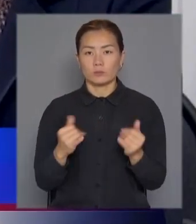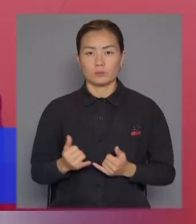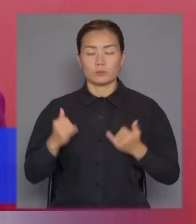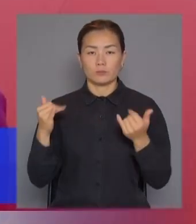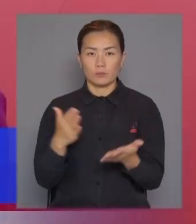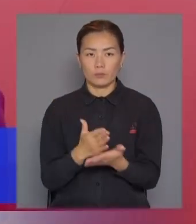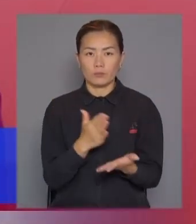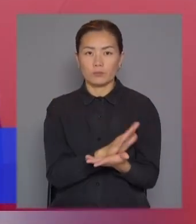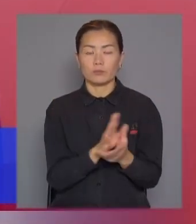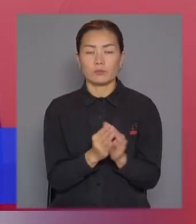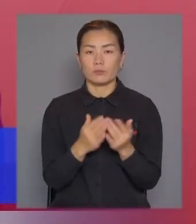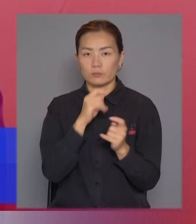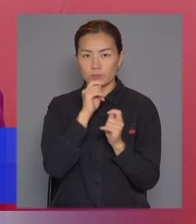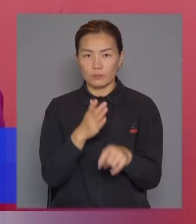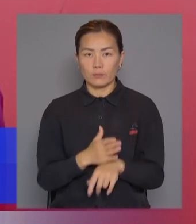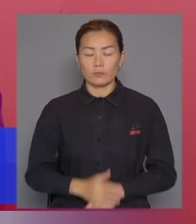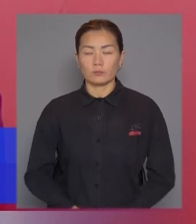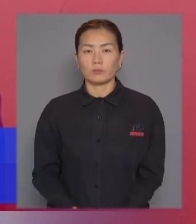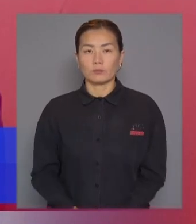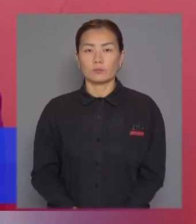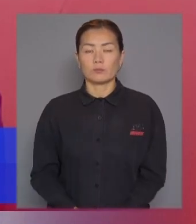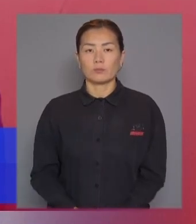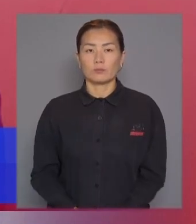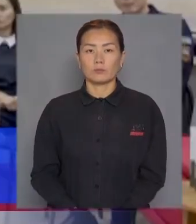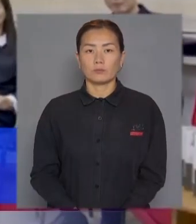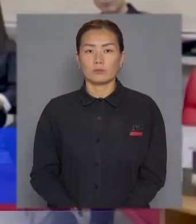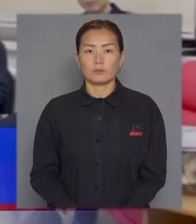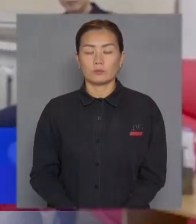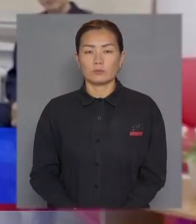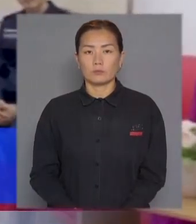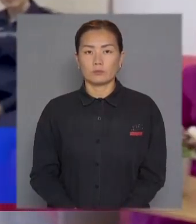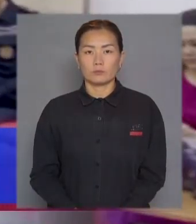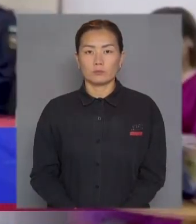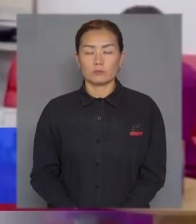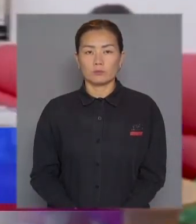көрсетіліп, кітаптар таратылды. Нұрлыгүл Ғалымжанқызы, Айбек Ғалымов, жаңалық қызметі.